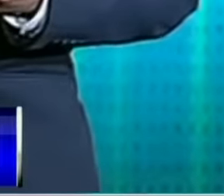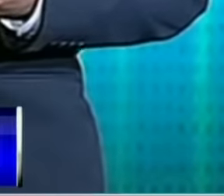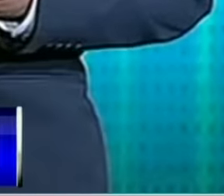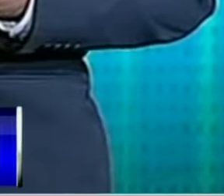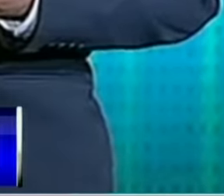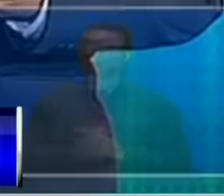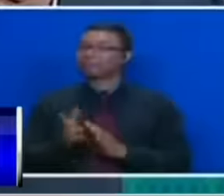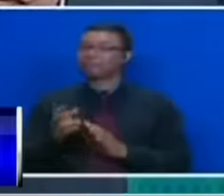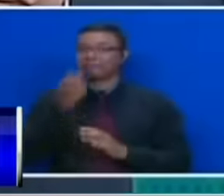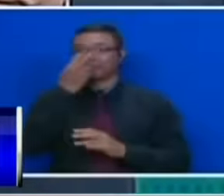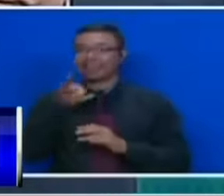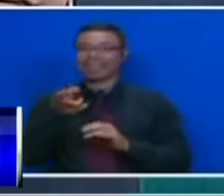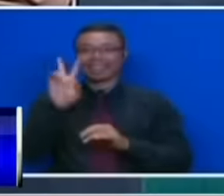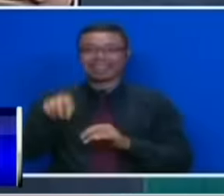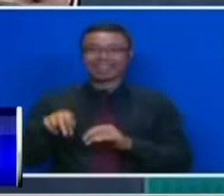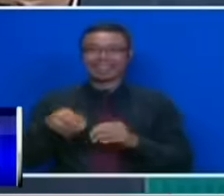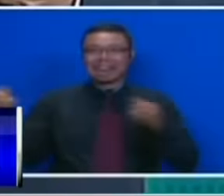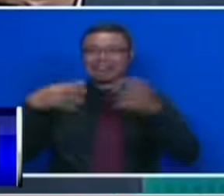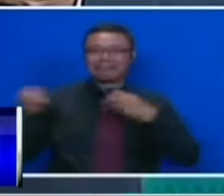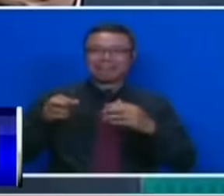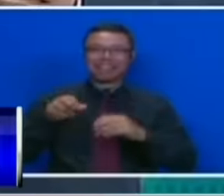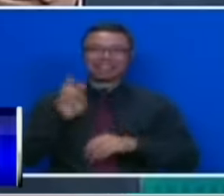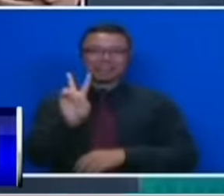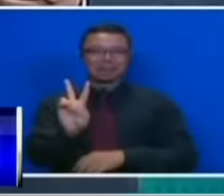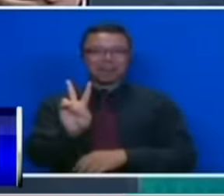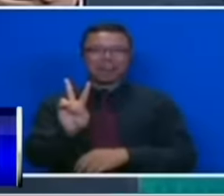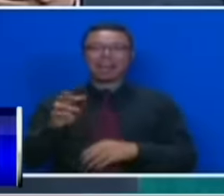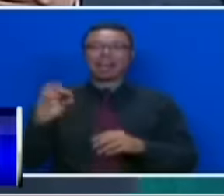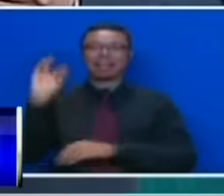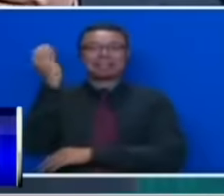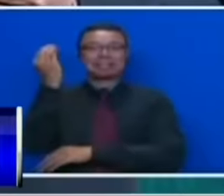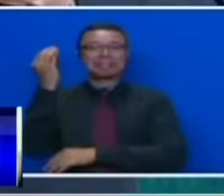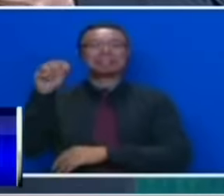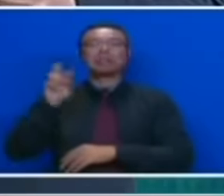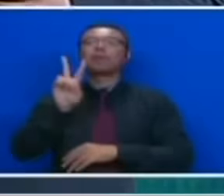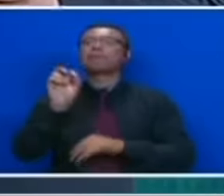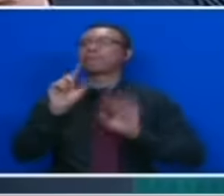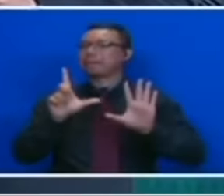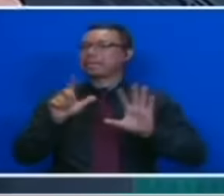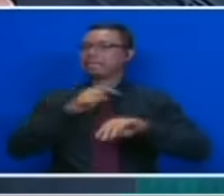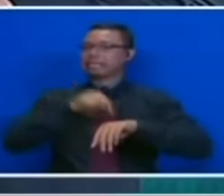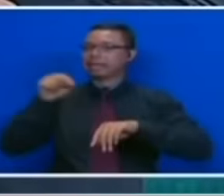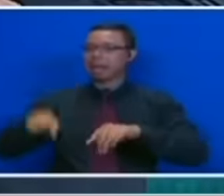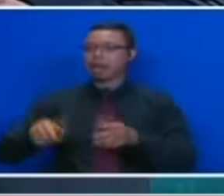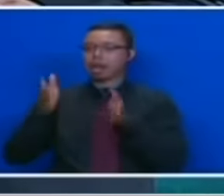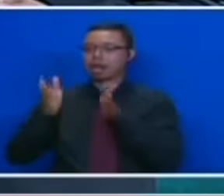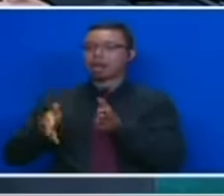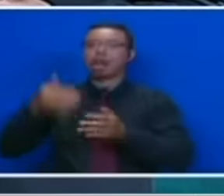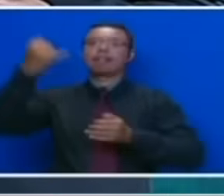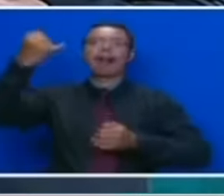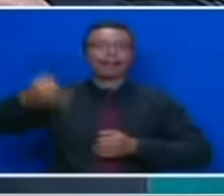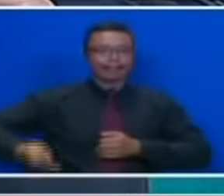6, 5, 4, 3. Pemirsa, Anda menyaksikan debat kedua Pilkada DKI Jakarta tahun 2017. Dan ini adalah